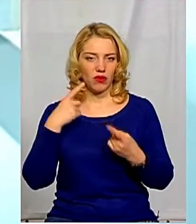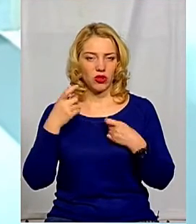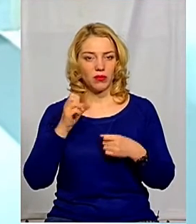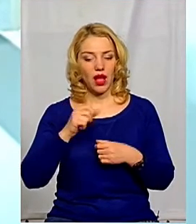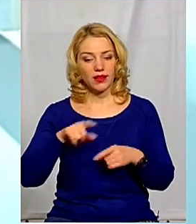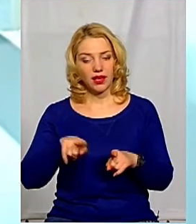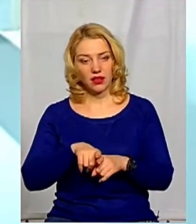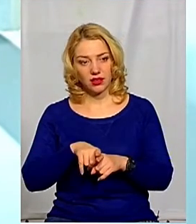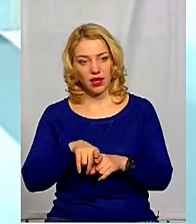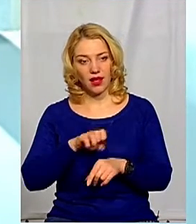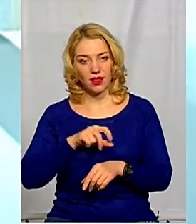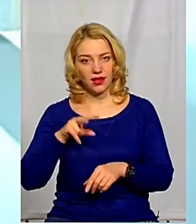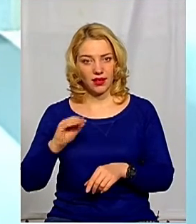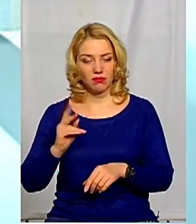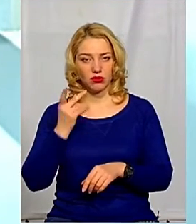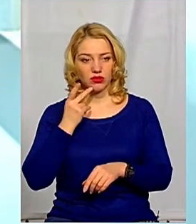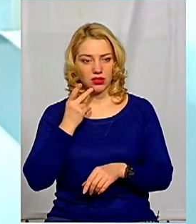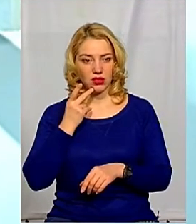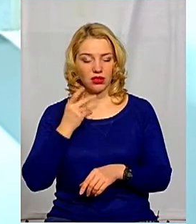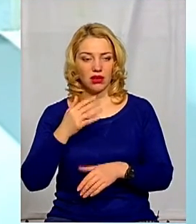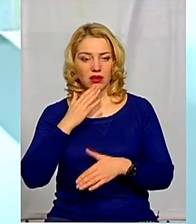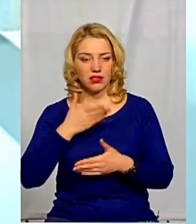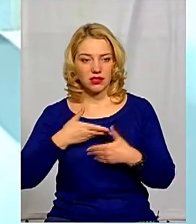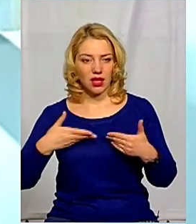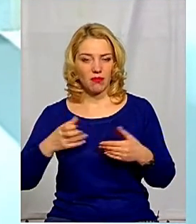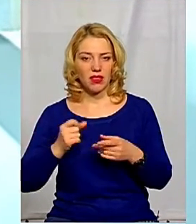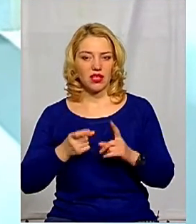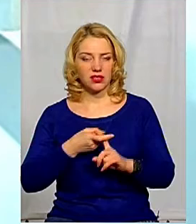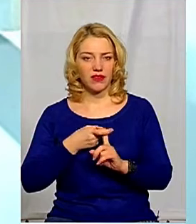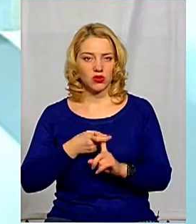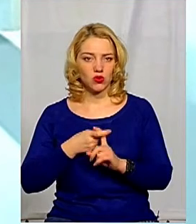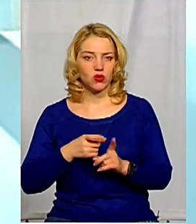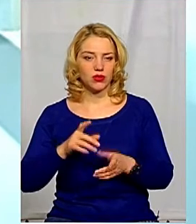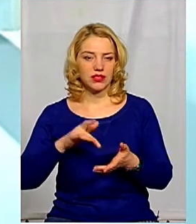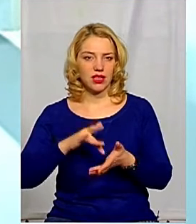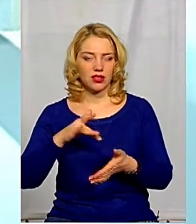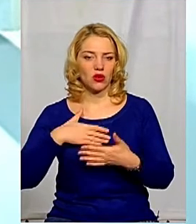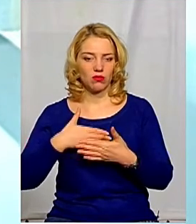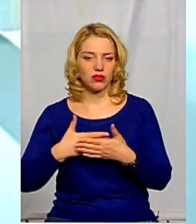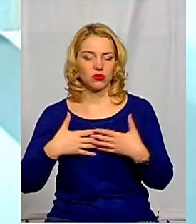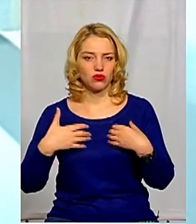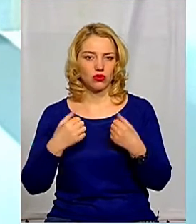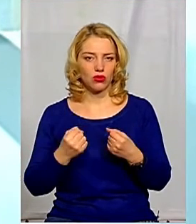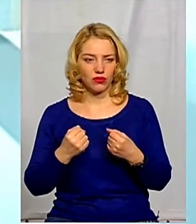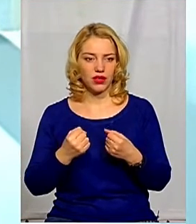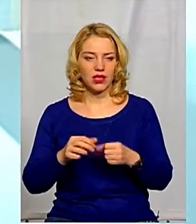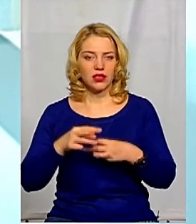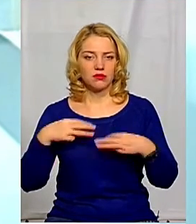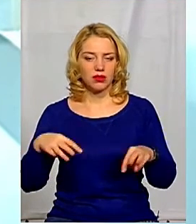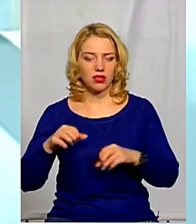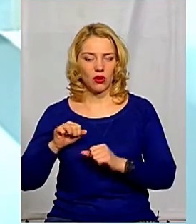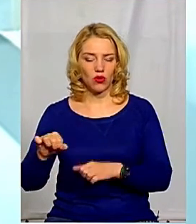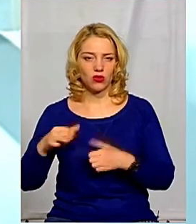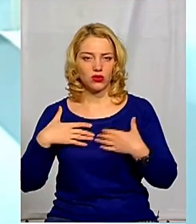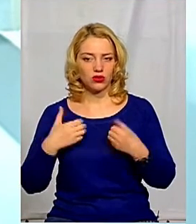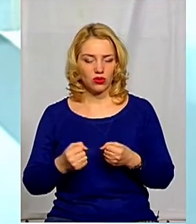повідомлення. Але постійно з нами ми на зв'язку з центром громадського здоров'я, з Міністерством